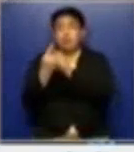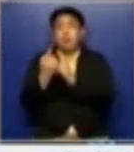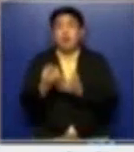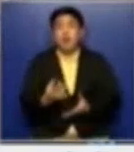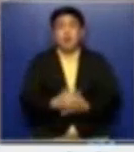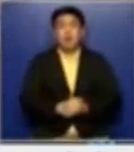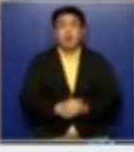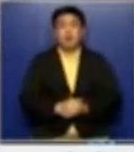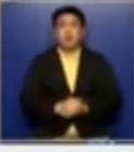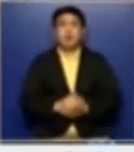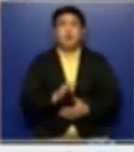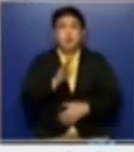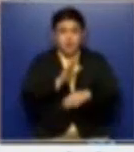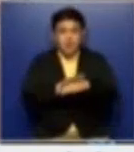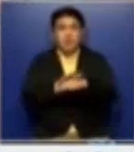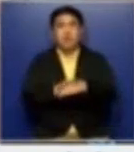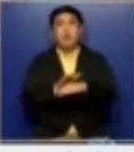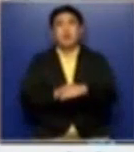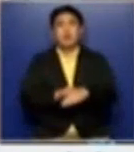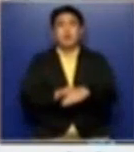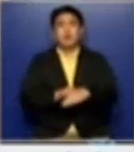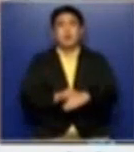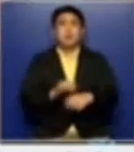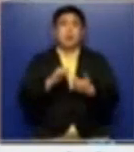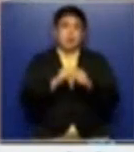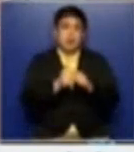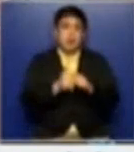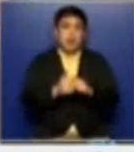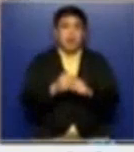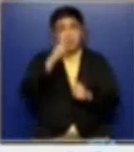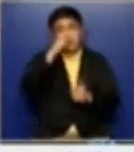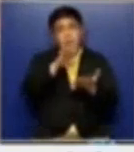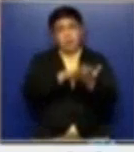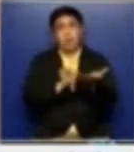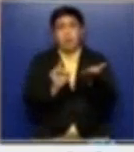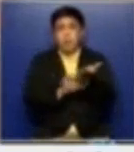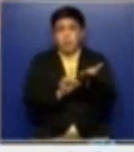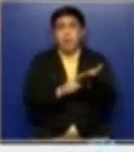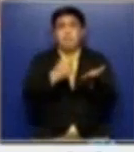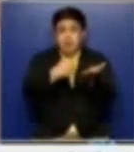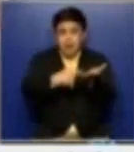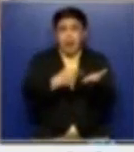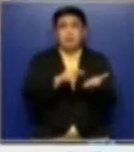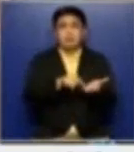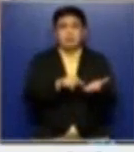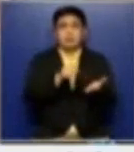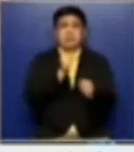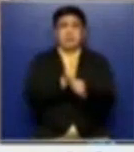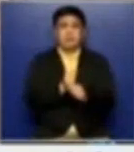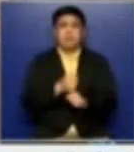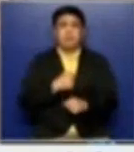ศรอไปไม่รอดหรอกเรามาสู่ระบบประกันคุณภาพทางการเมืองกันเถอะเพื่อไทยพร้